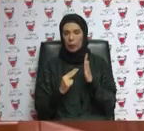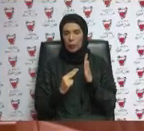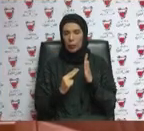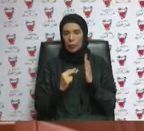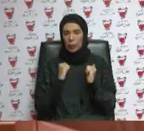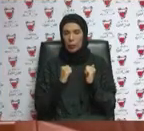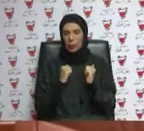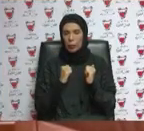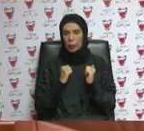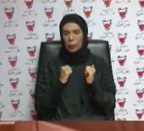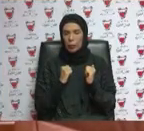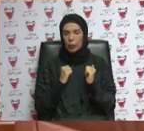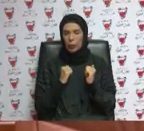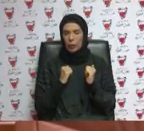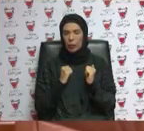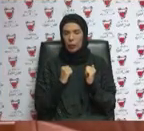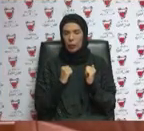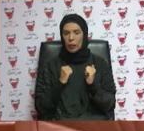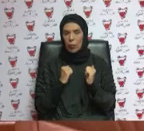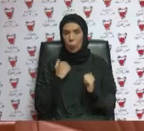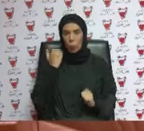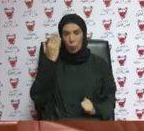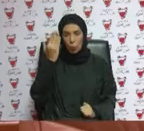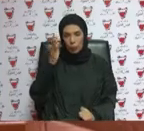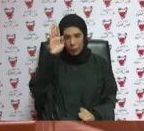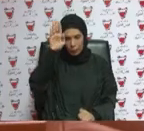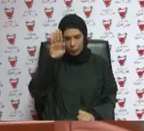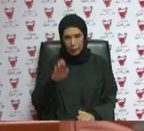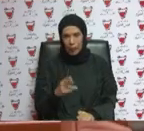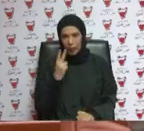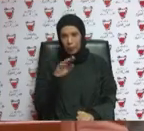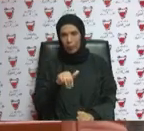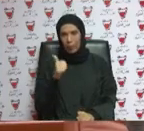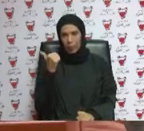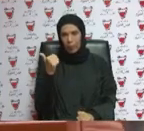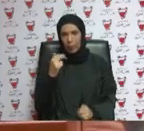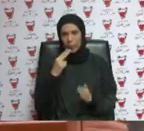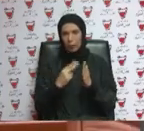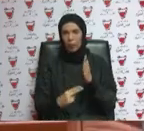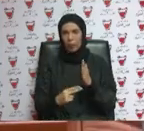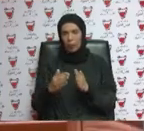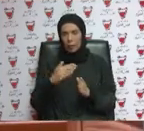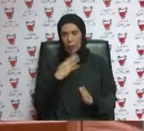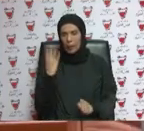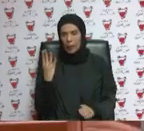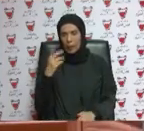صدر برؤية جلالة الملك في 2006، صدر قبل 14